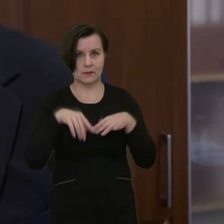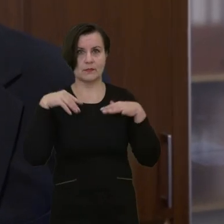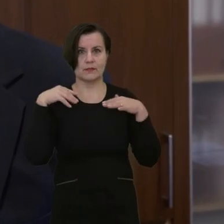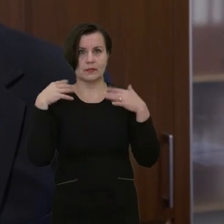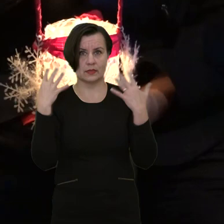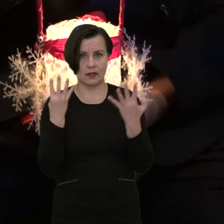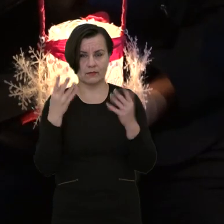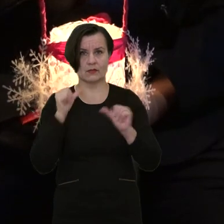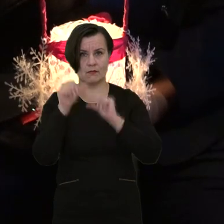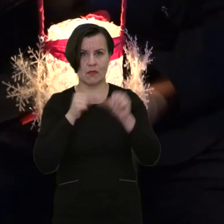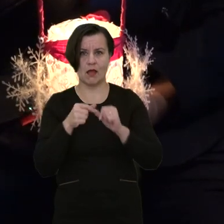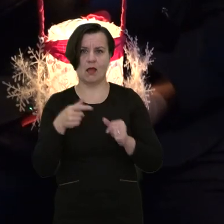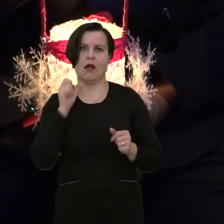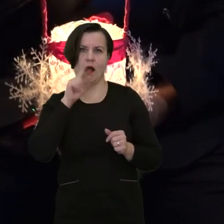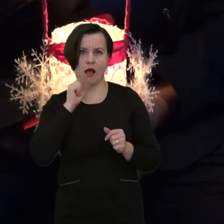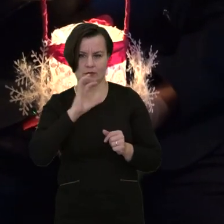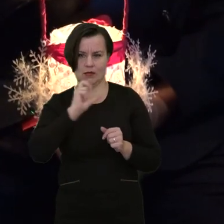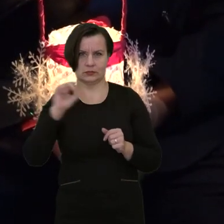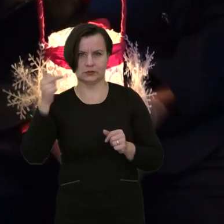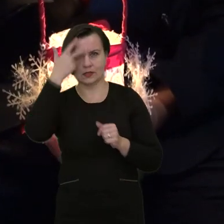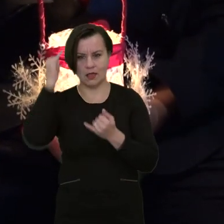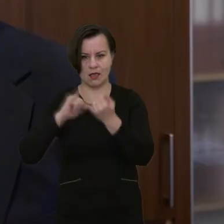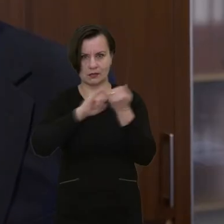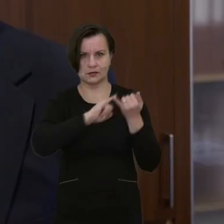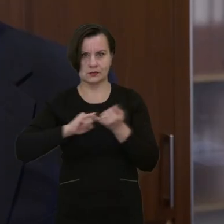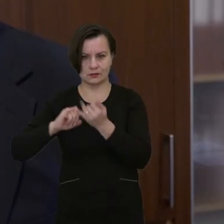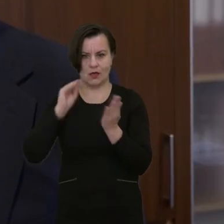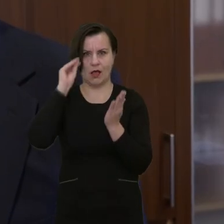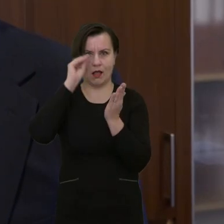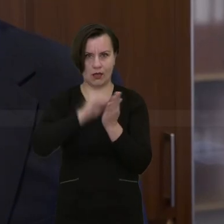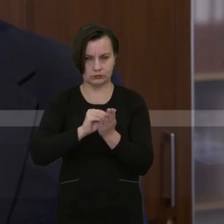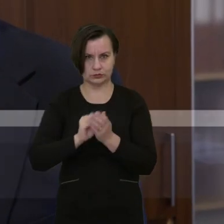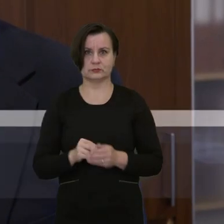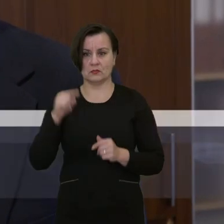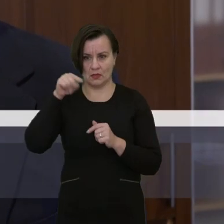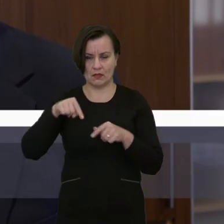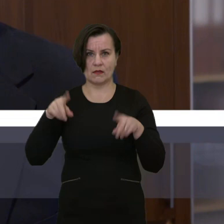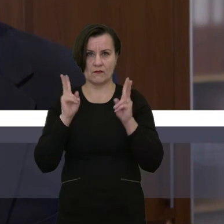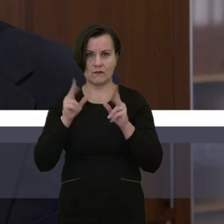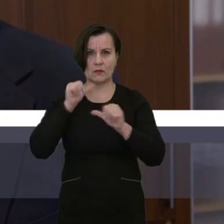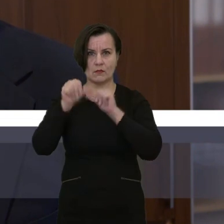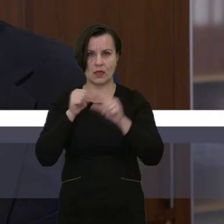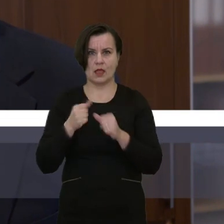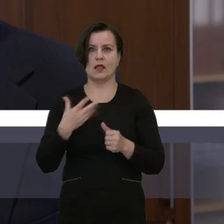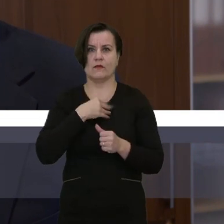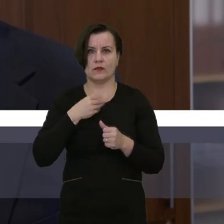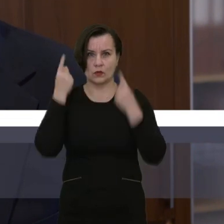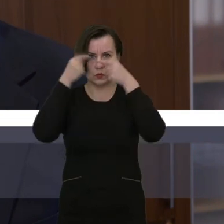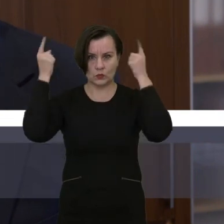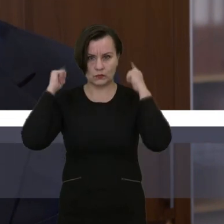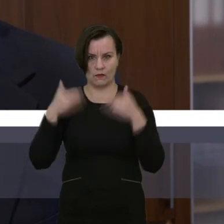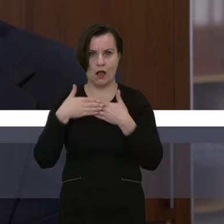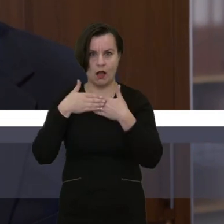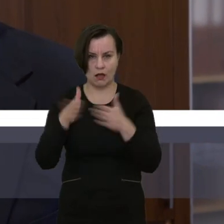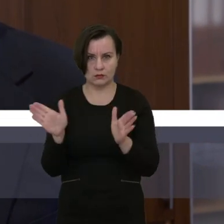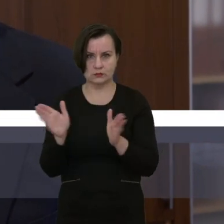1579 metai, tai sakyčiau, aukso raidėmi rašyti Lietuvos istoriją. Tais metais Vilniuje buvo įkurtas universitetas, pirmoji